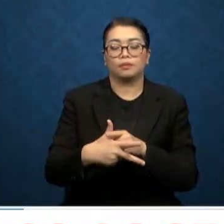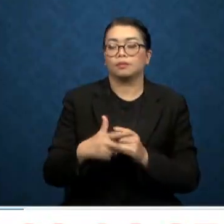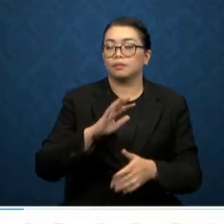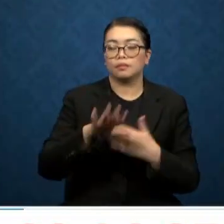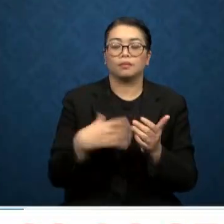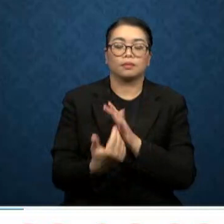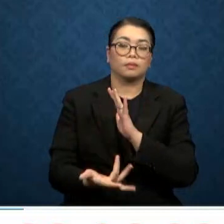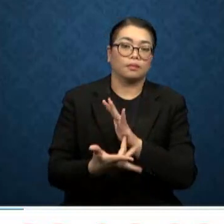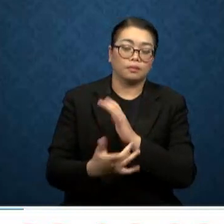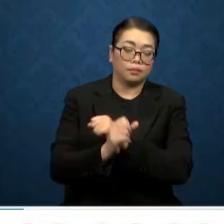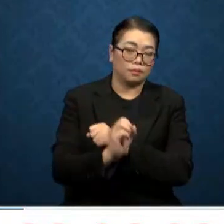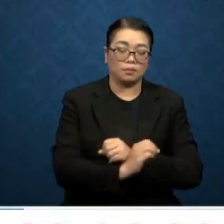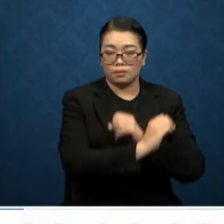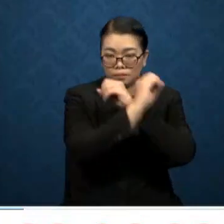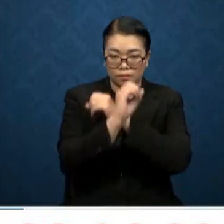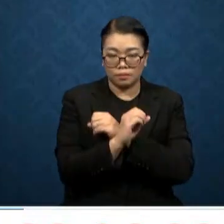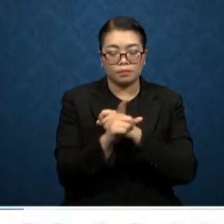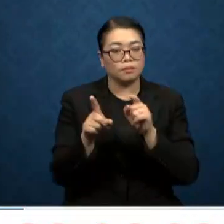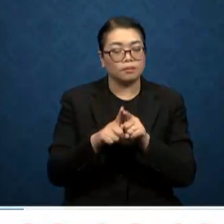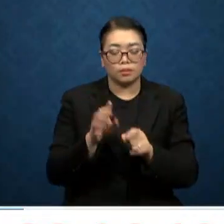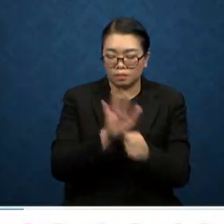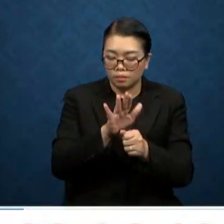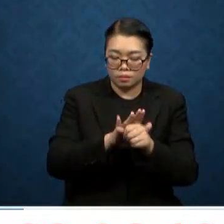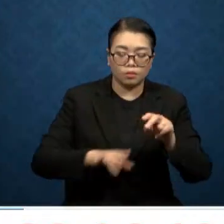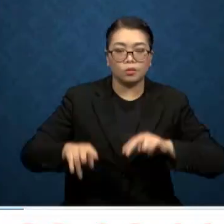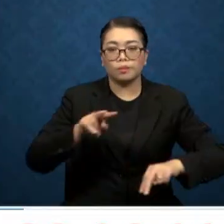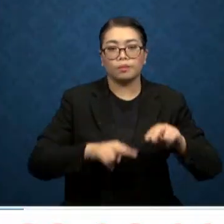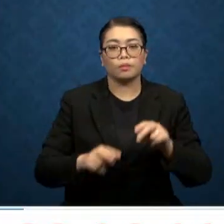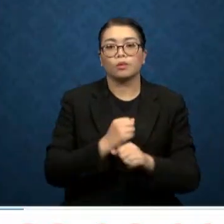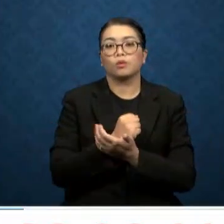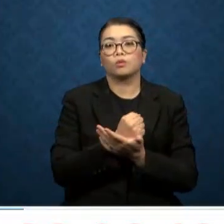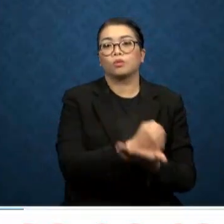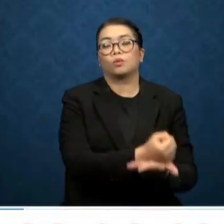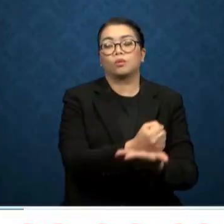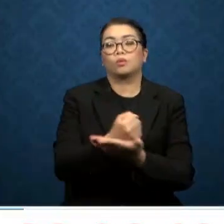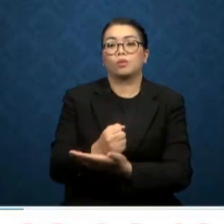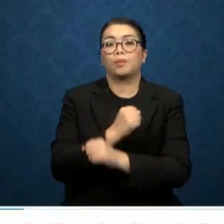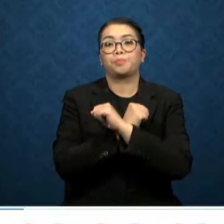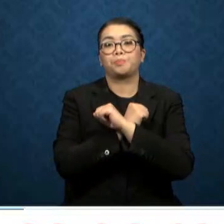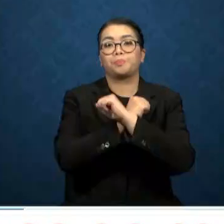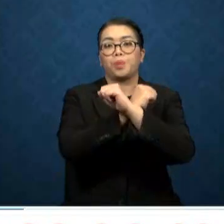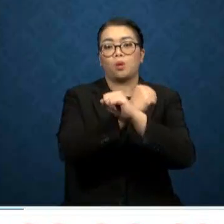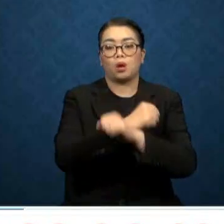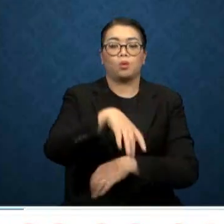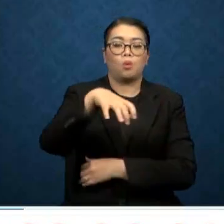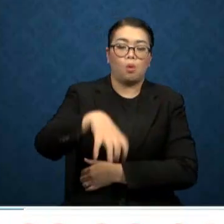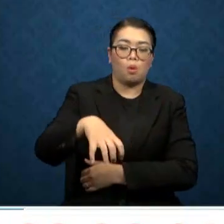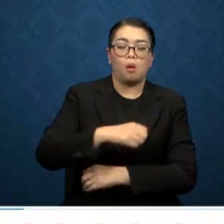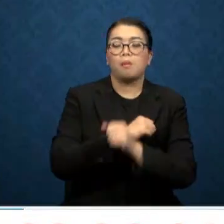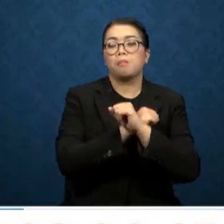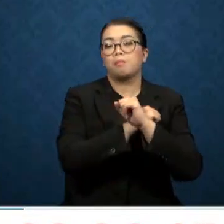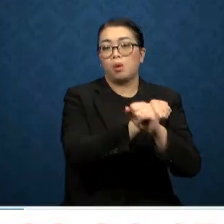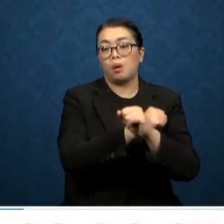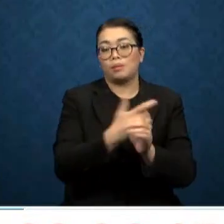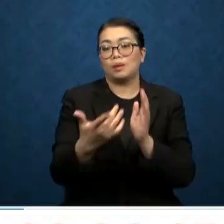ภัยเปรียบเสมือนเป็นมาตรการควบคุมสำหรับปกป้ององค์กรจากภัยคุกคามเมื่อ